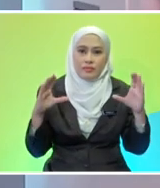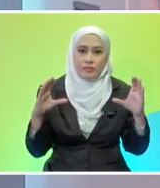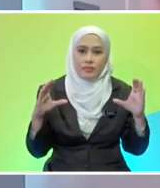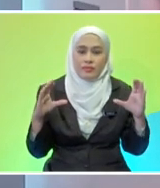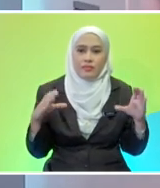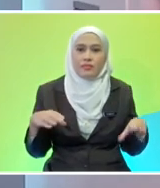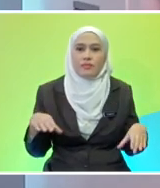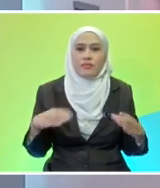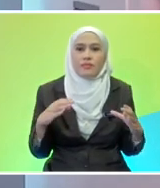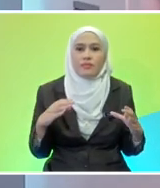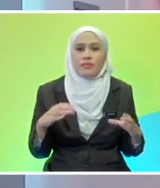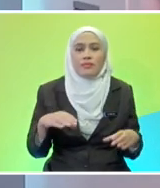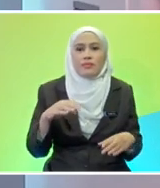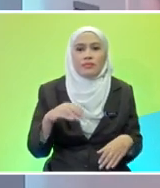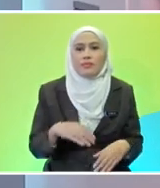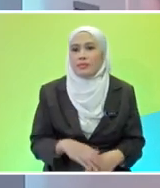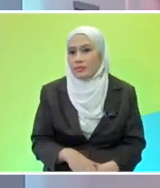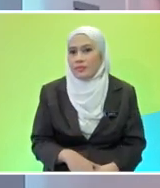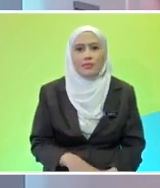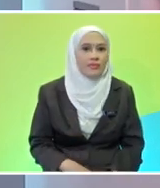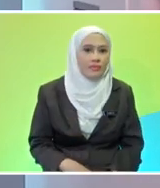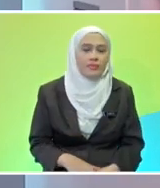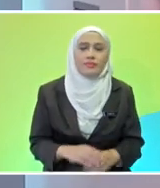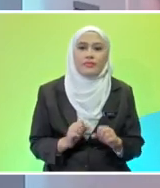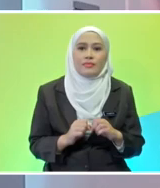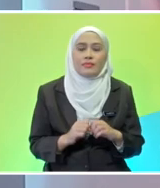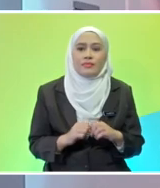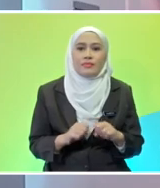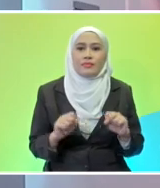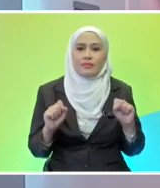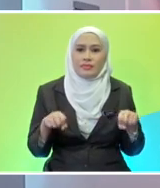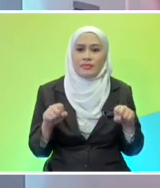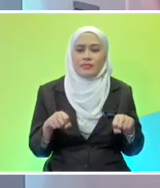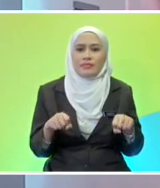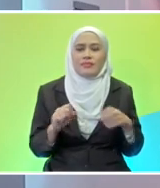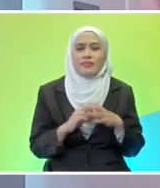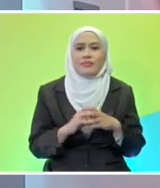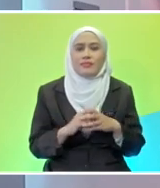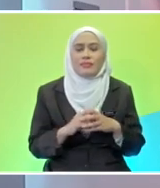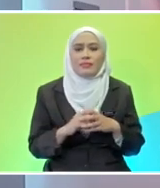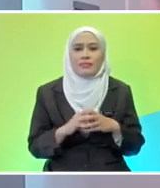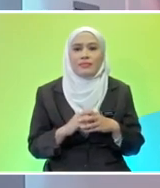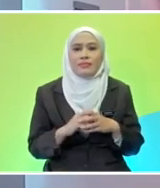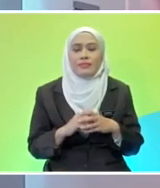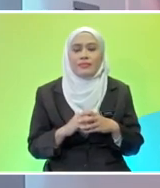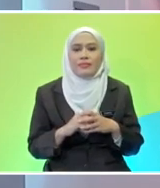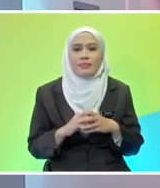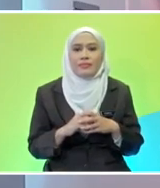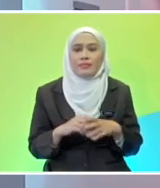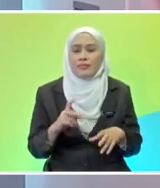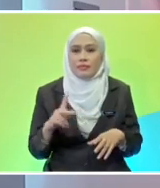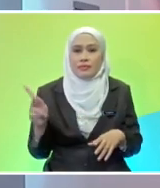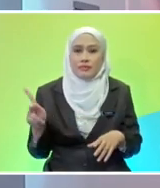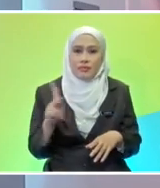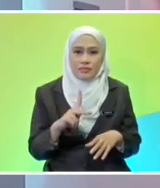angguk-angguk? Boleh juga cikgu. Kan kita nak angguk ke kiri atau angguk ke kanan. Angguk ke kiri dan ke kanan pun